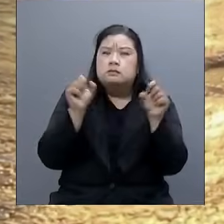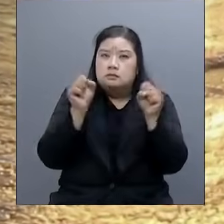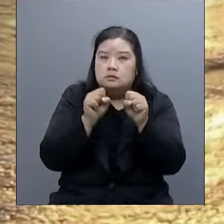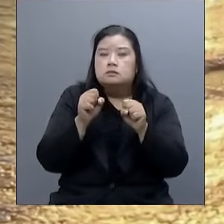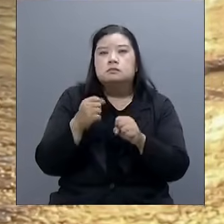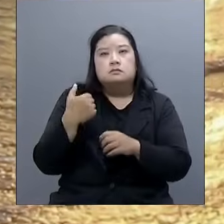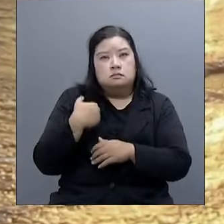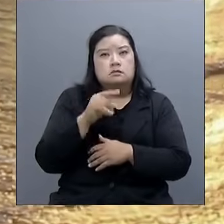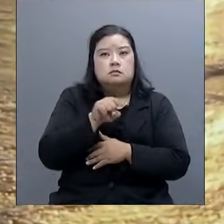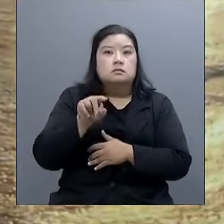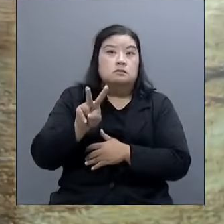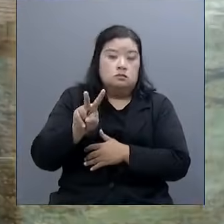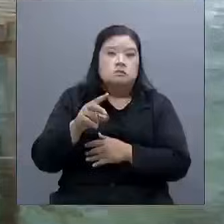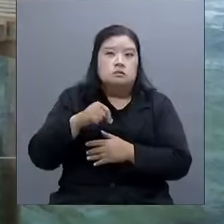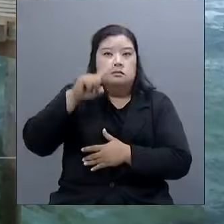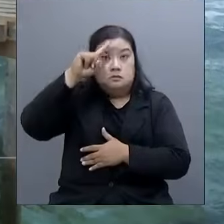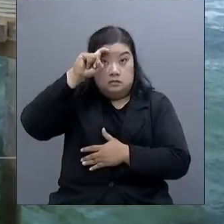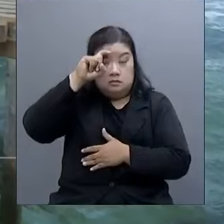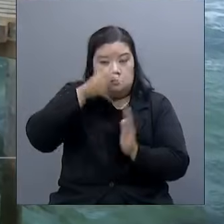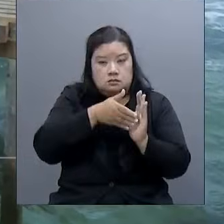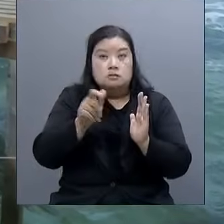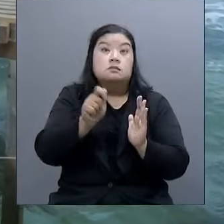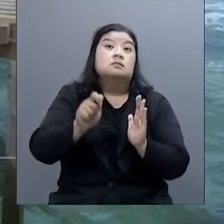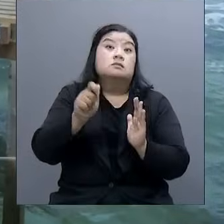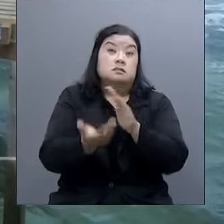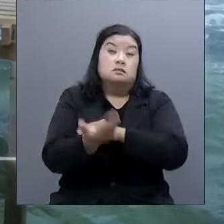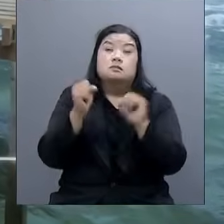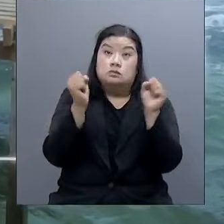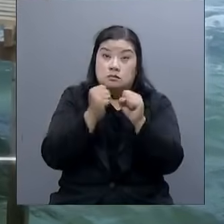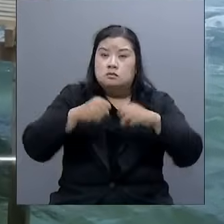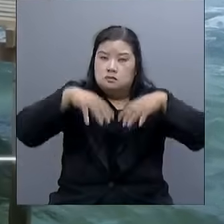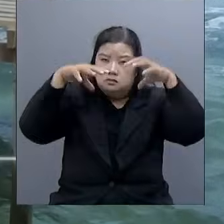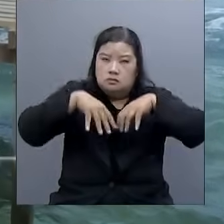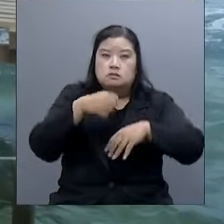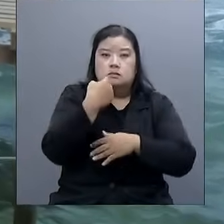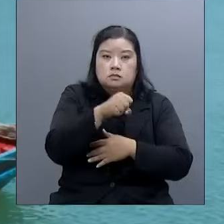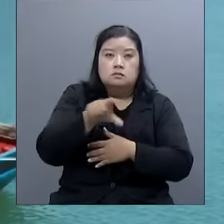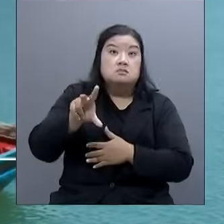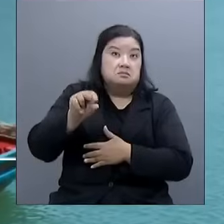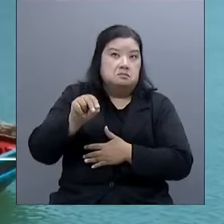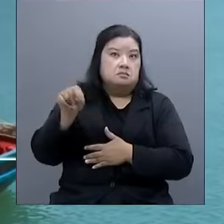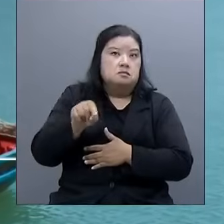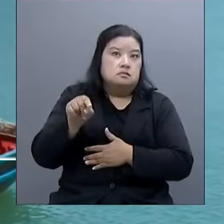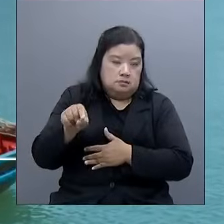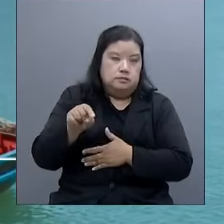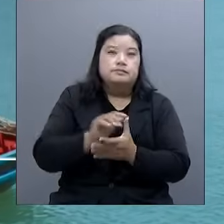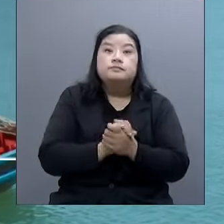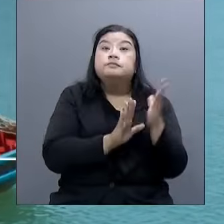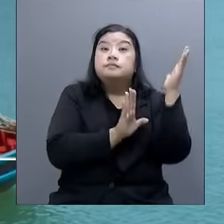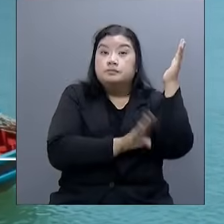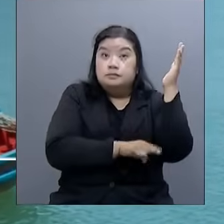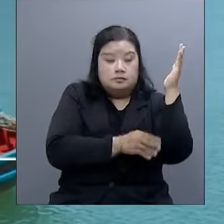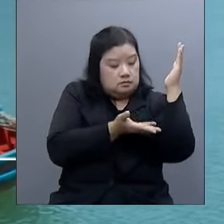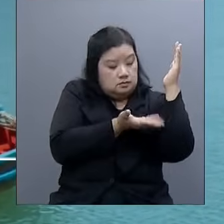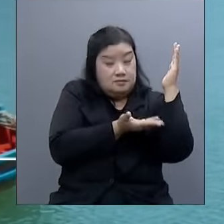1-2 องศาโดยในช่วงวันเสาร์ถึงวันอังคารที่จะมีอากาศเย็นในตอนเช้าและมีฝน 10-30% ของพื้นที่ภาคใต้ตอนบนของภาคอากาศ